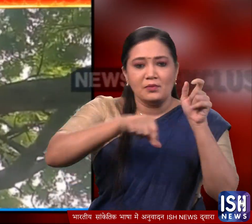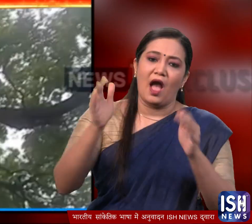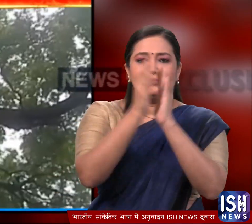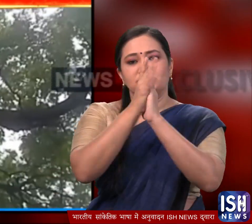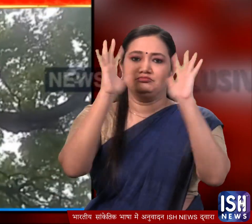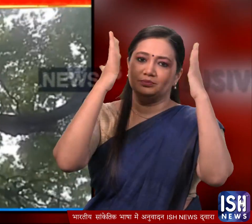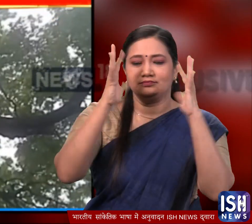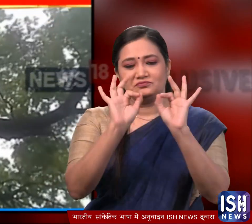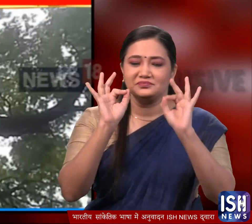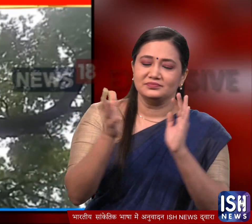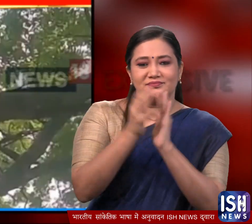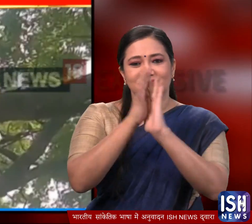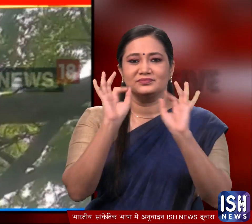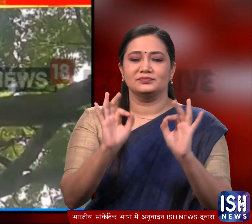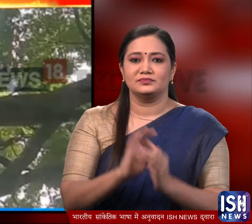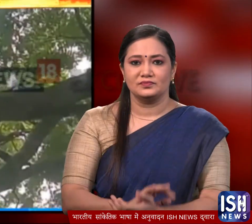तालियां भी बजाई।